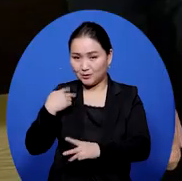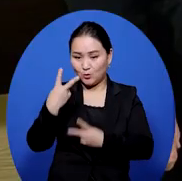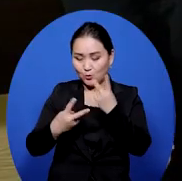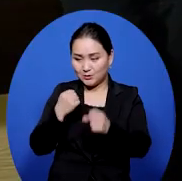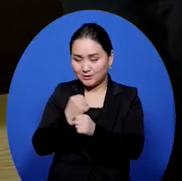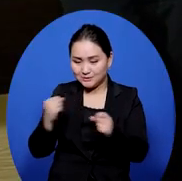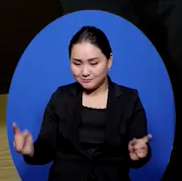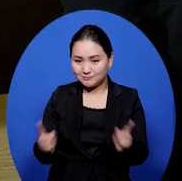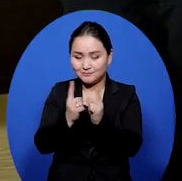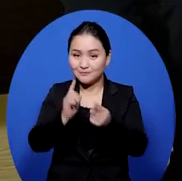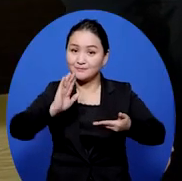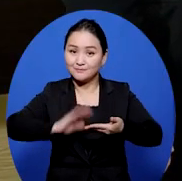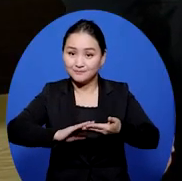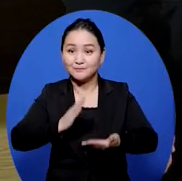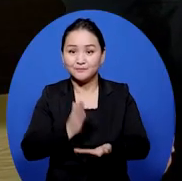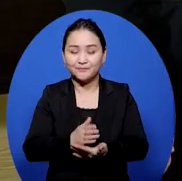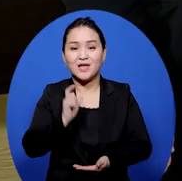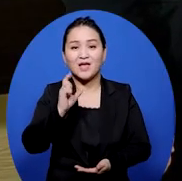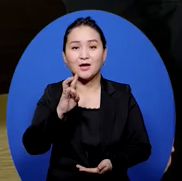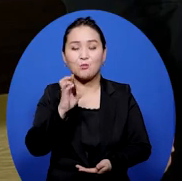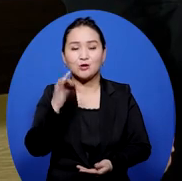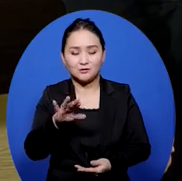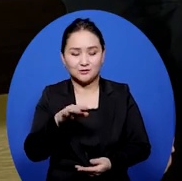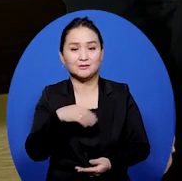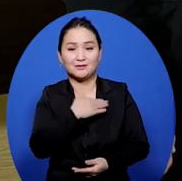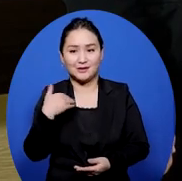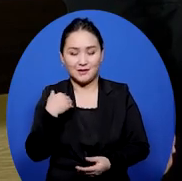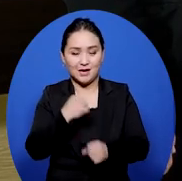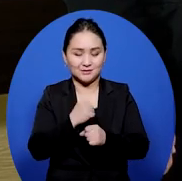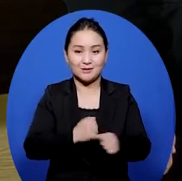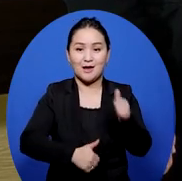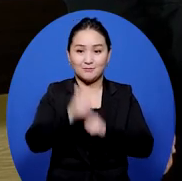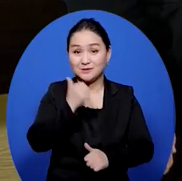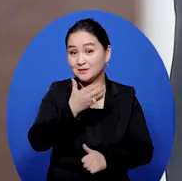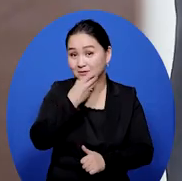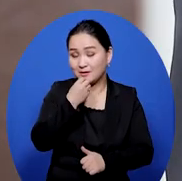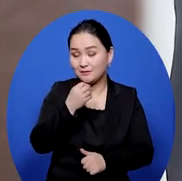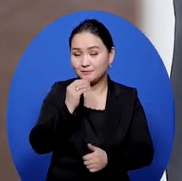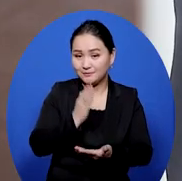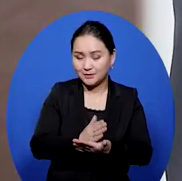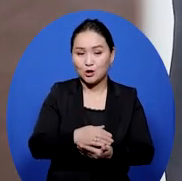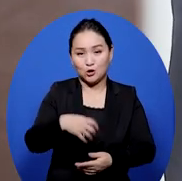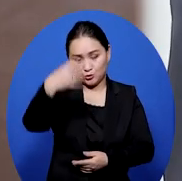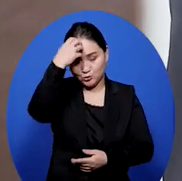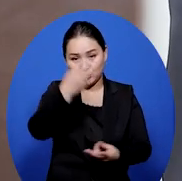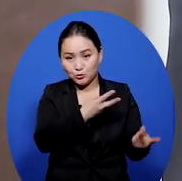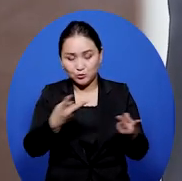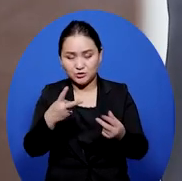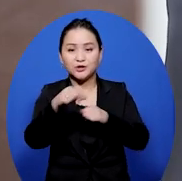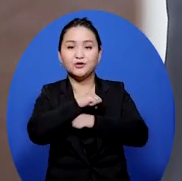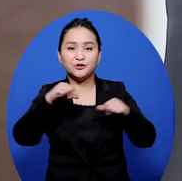ажиллагаатай халуун цэг дээр нь танилцаж яваа. Тэгэхээр энэ хөл даргын хувьд бол ажил амжилттай сайхан байна. За төрийн